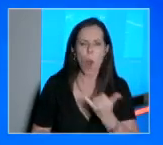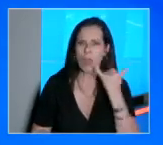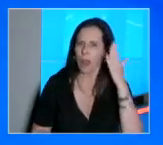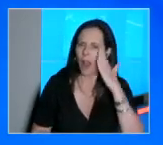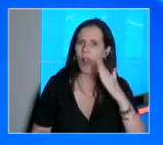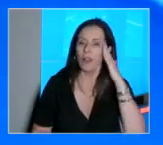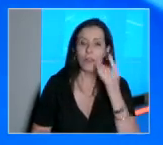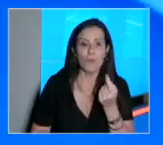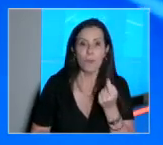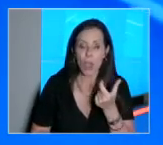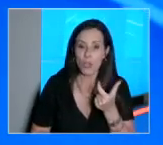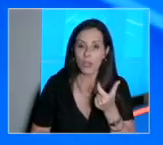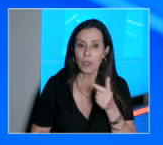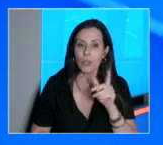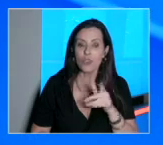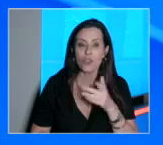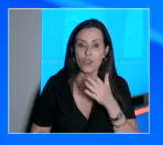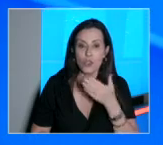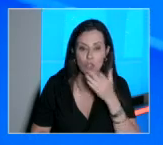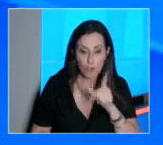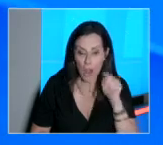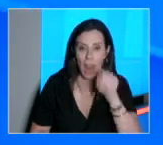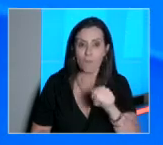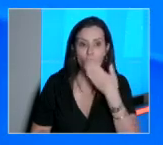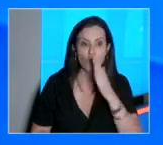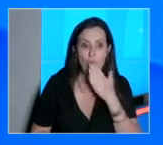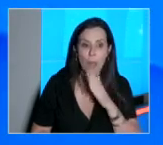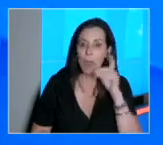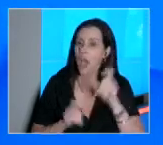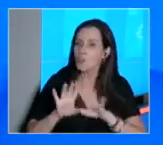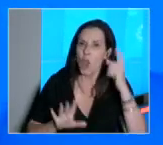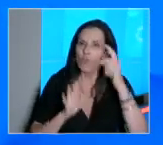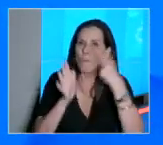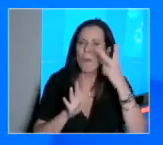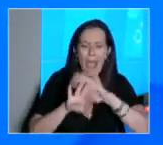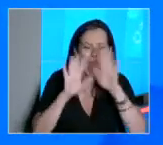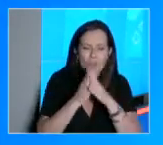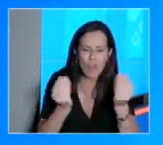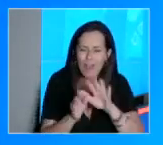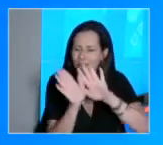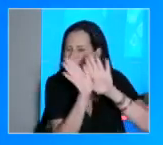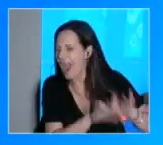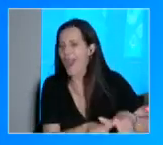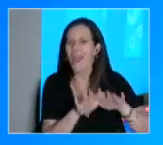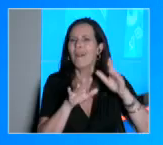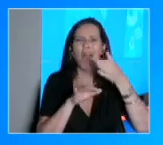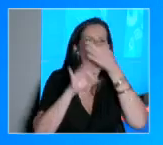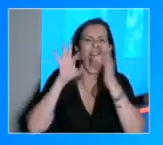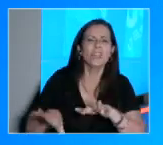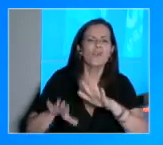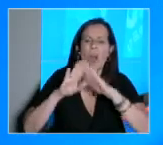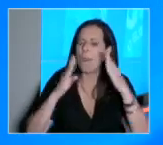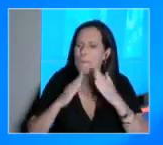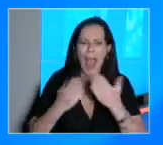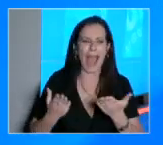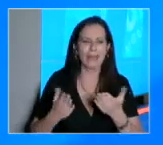הזה, ובשנייה הראשונה שהשערים לכיוון ירושלים נפתחו, אנשים בלי למצמץ השאירו את כל העולם הכלכלי שלהם אחורה,